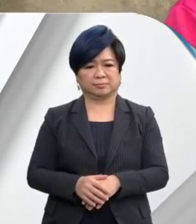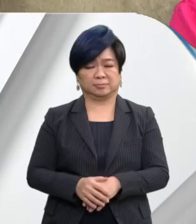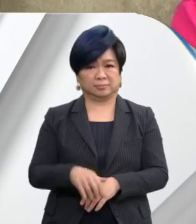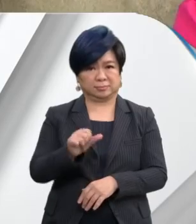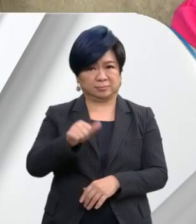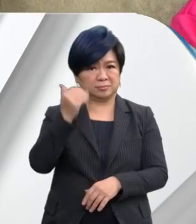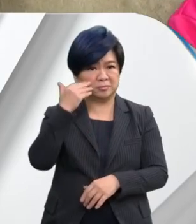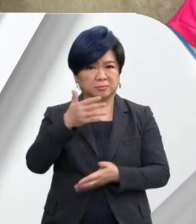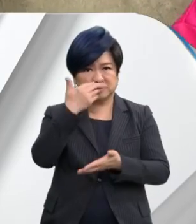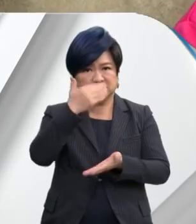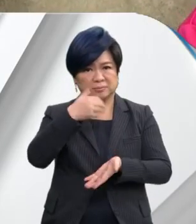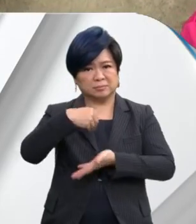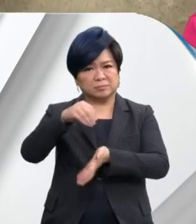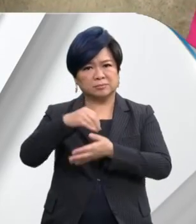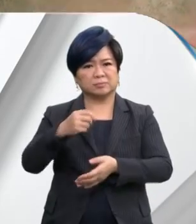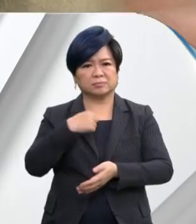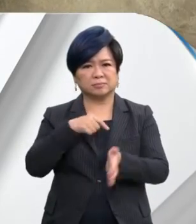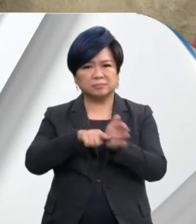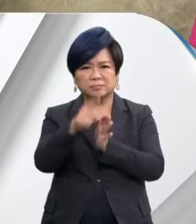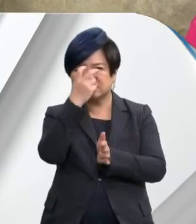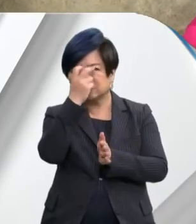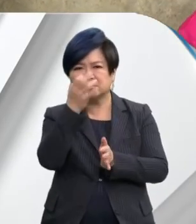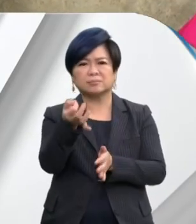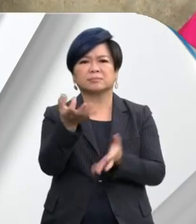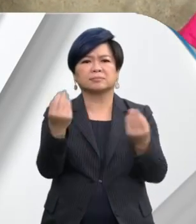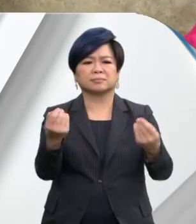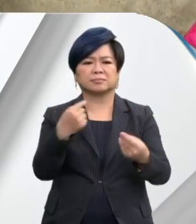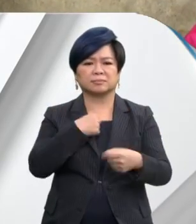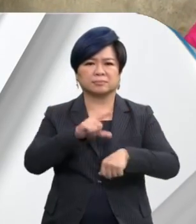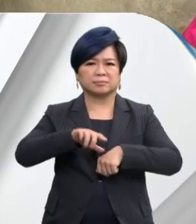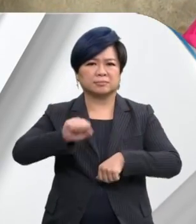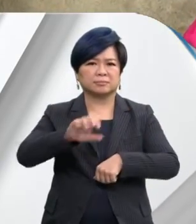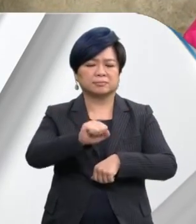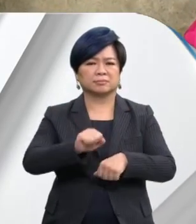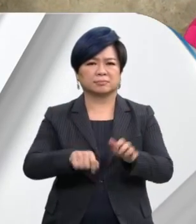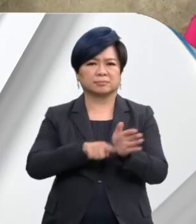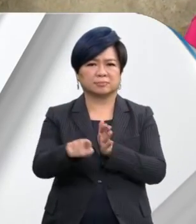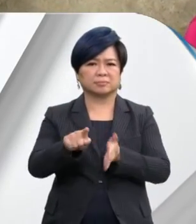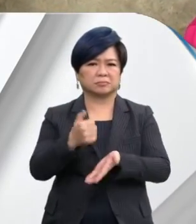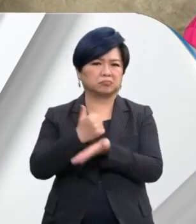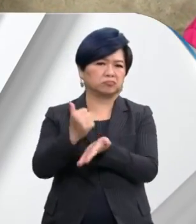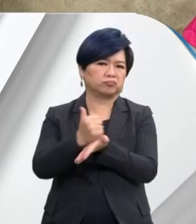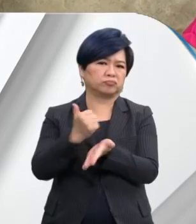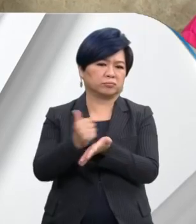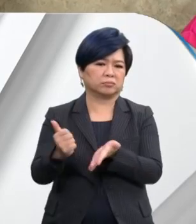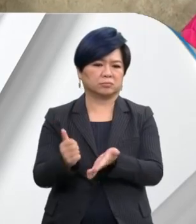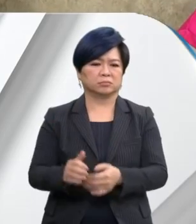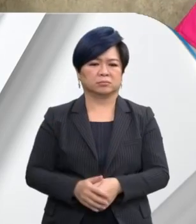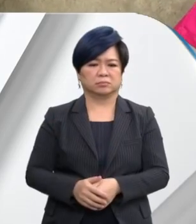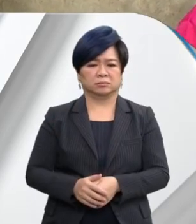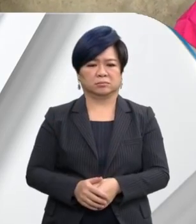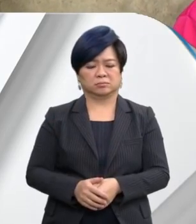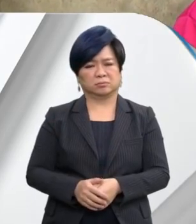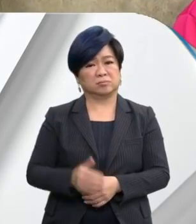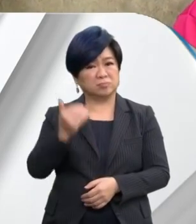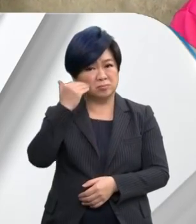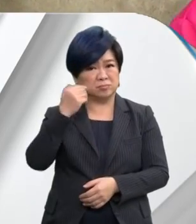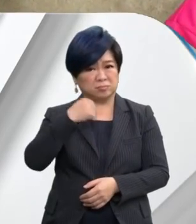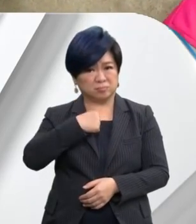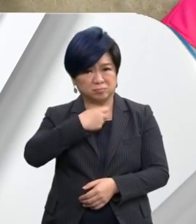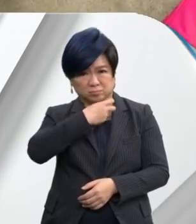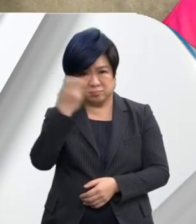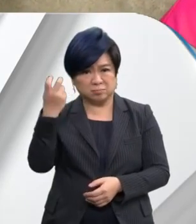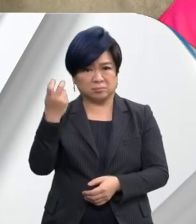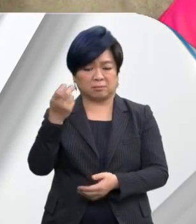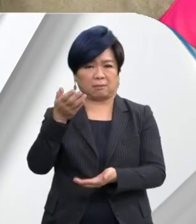候我们并不会一直去 check 那个钱啊，我们就是因为我要抢时间，我们就一直送，一直送，一直送，一直送。那我们送的时候，等到你发